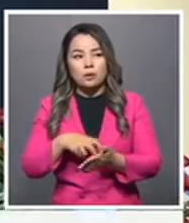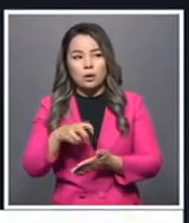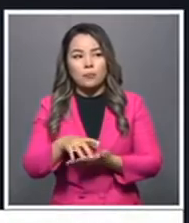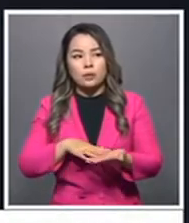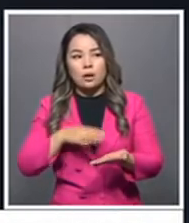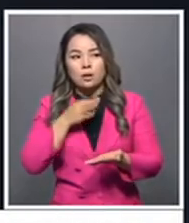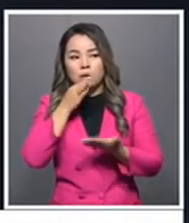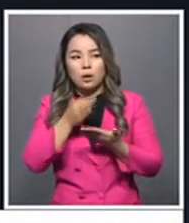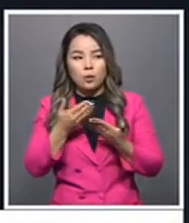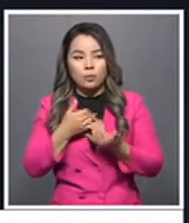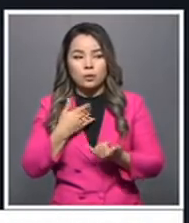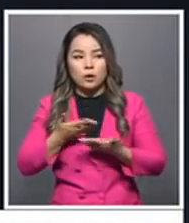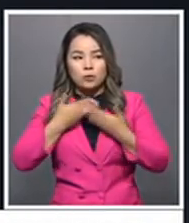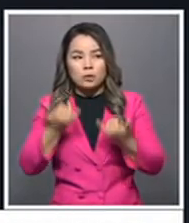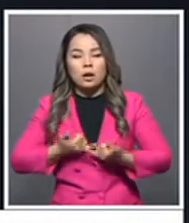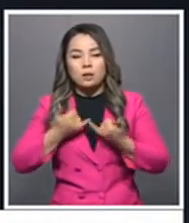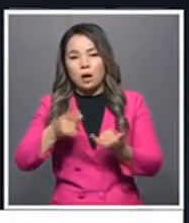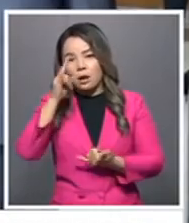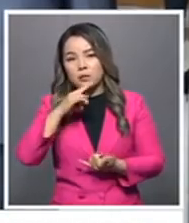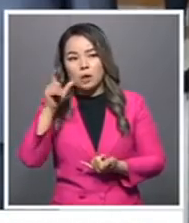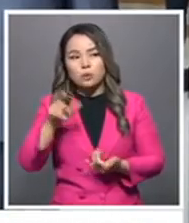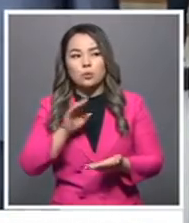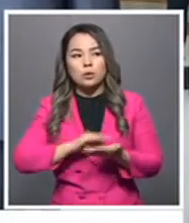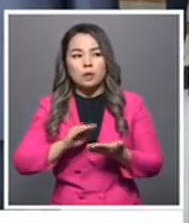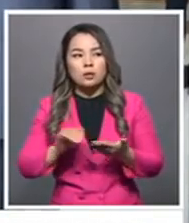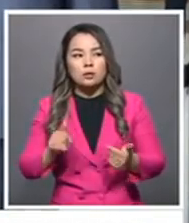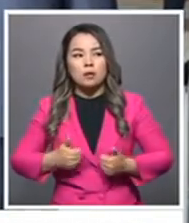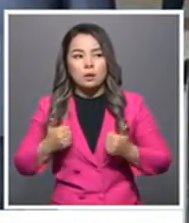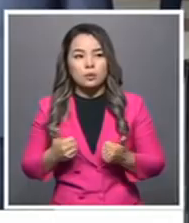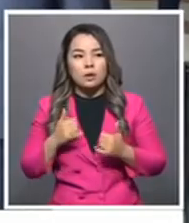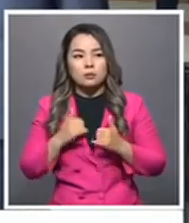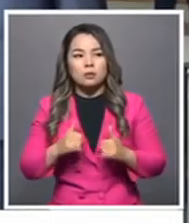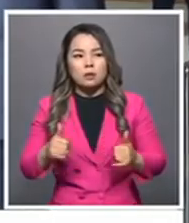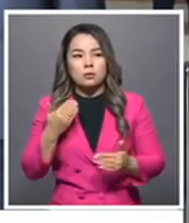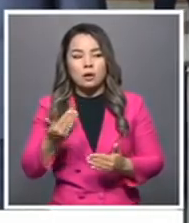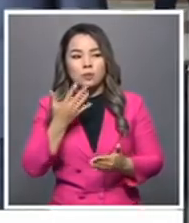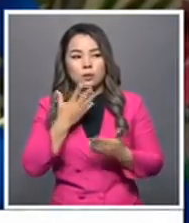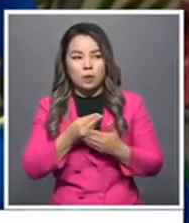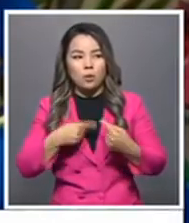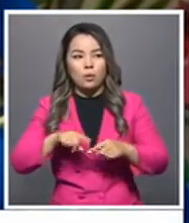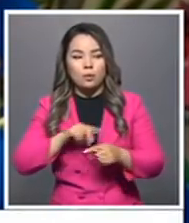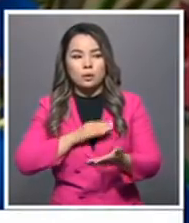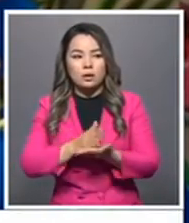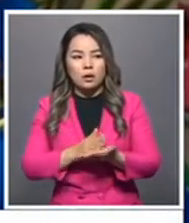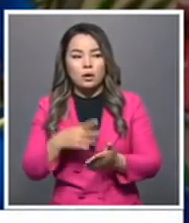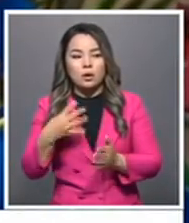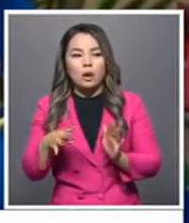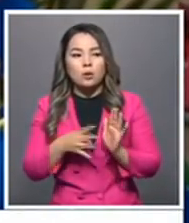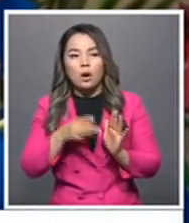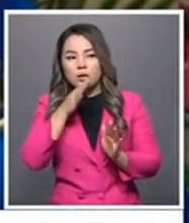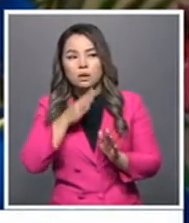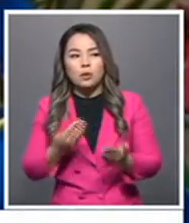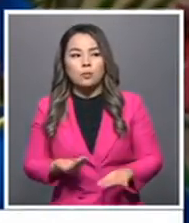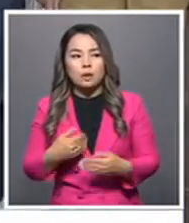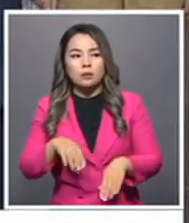айту хаттарын оқып берді. Қазақ журналистикасына дамуына сүбелі үлес қосқан қоғам қайраткері небәрі 49 жасында